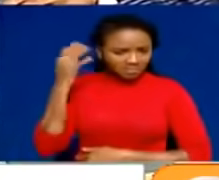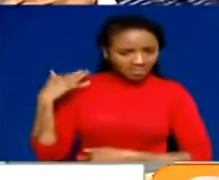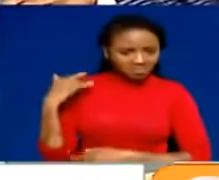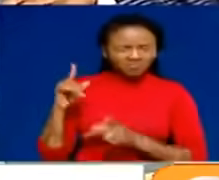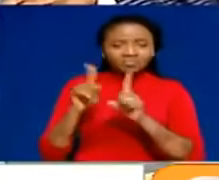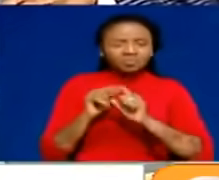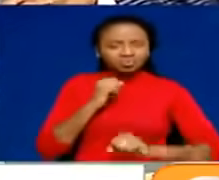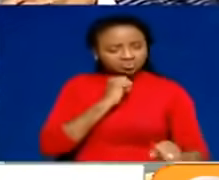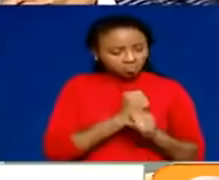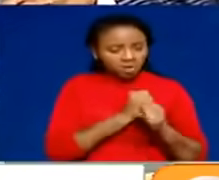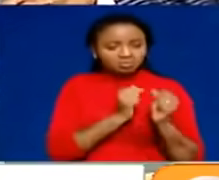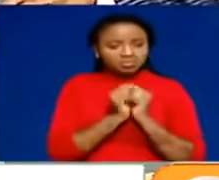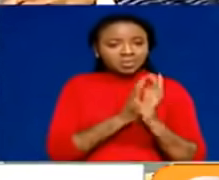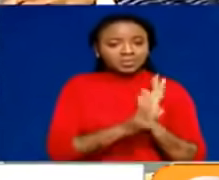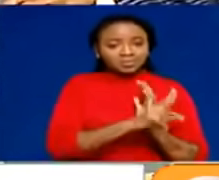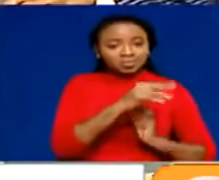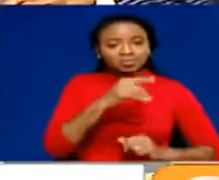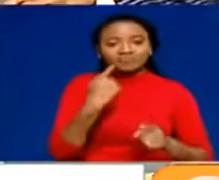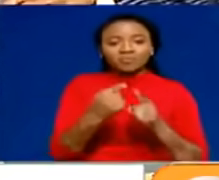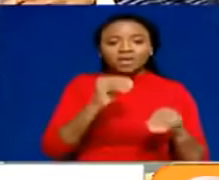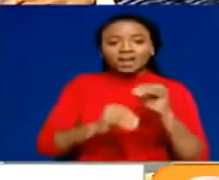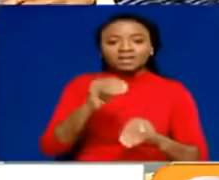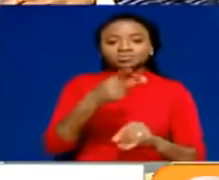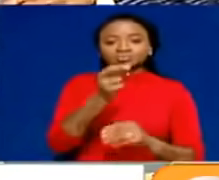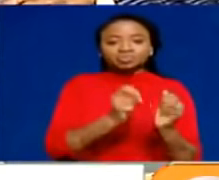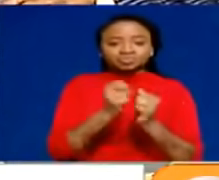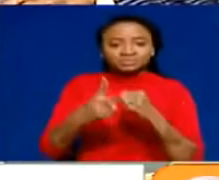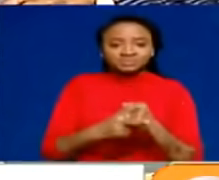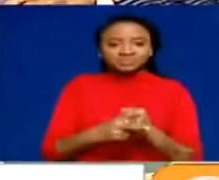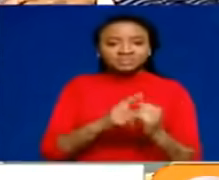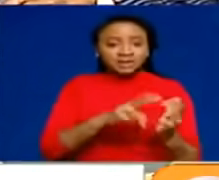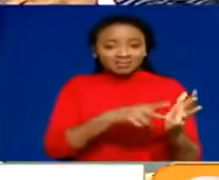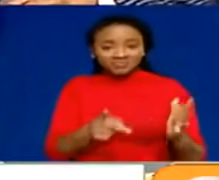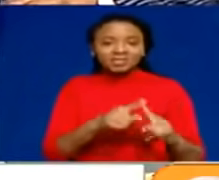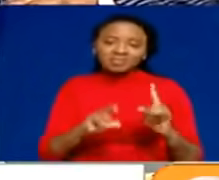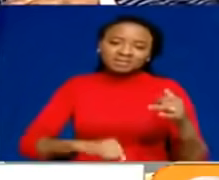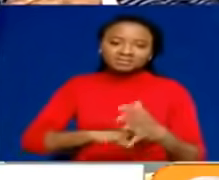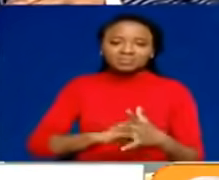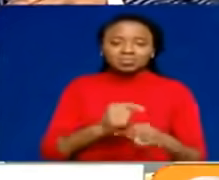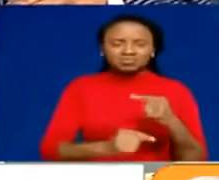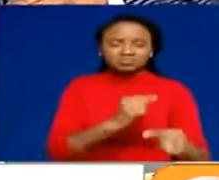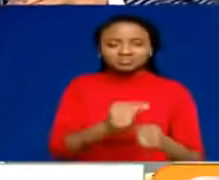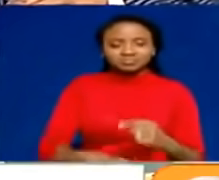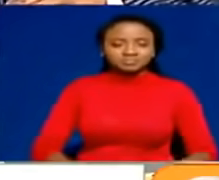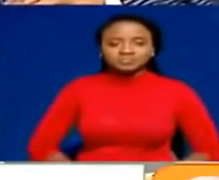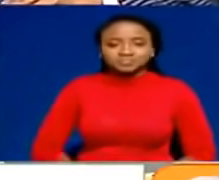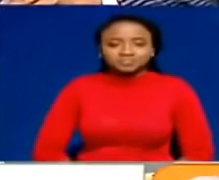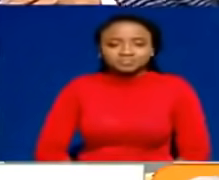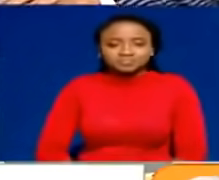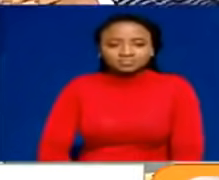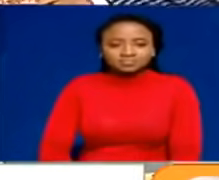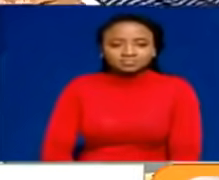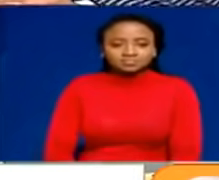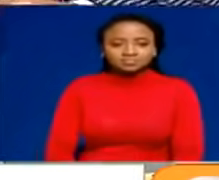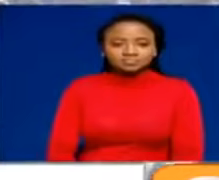hata alivyosimama na Rais Kenyatta kwenye uchaguzi uliobatilishwa mwaka 2017. Francis Mtalaki anaarifu zaidi kutoka kaunti ya